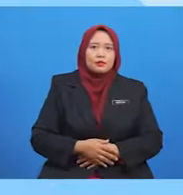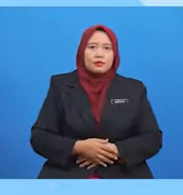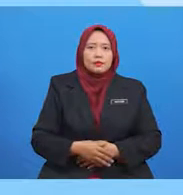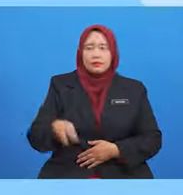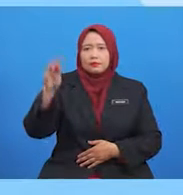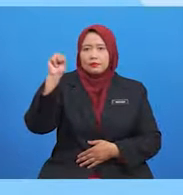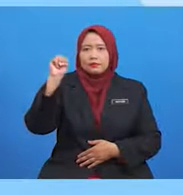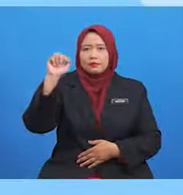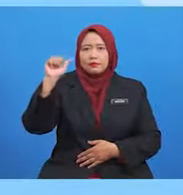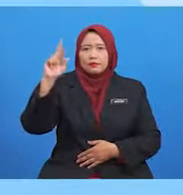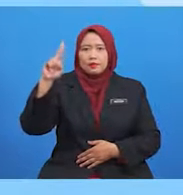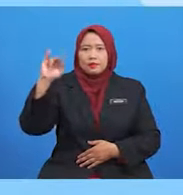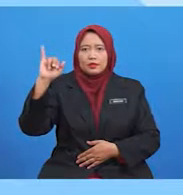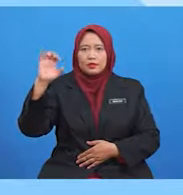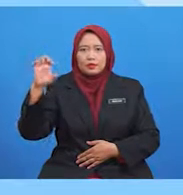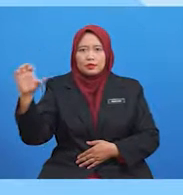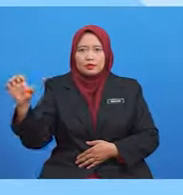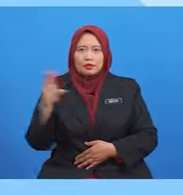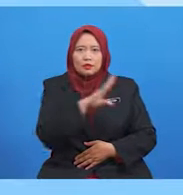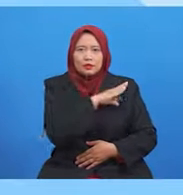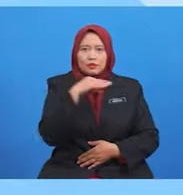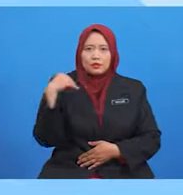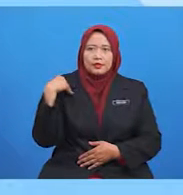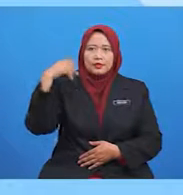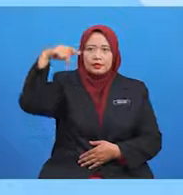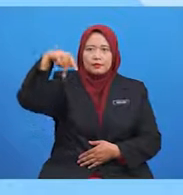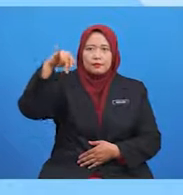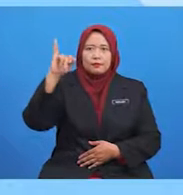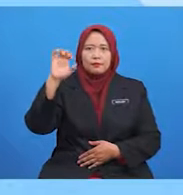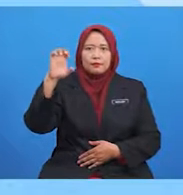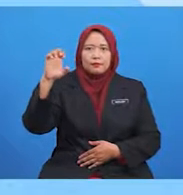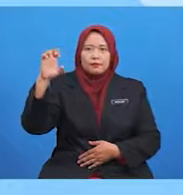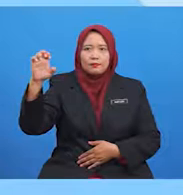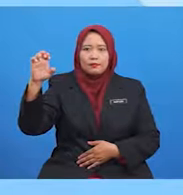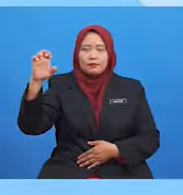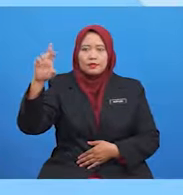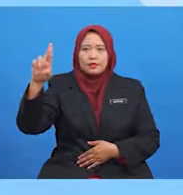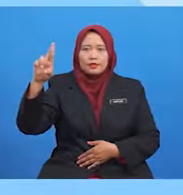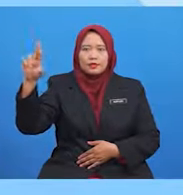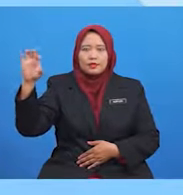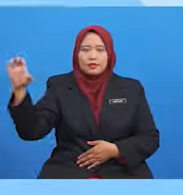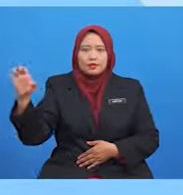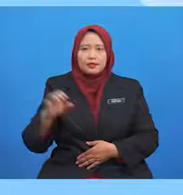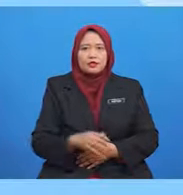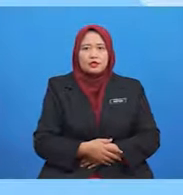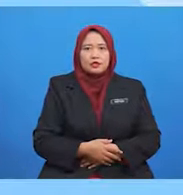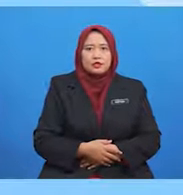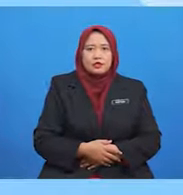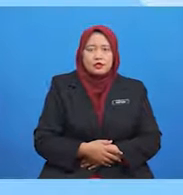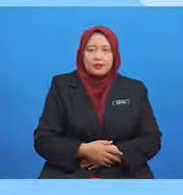dan Pierre Curie, pasangan suami isteri dari Poland. Pada penghujung tahun